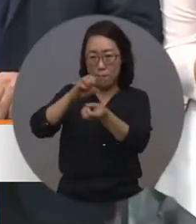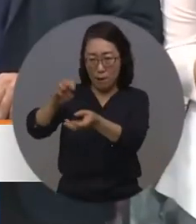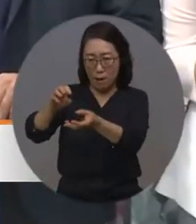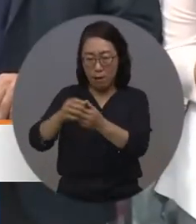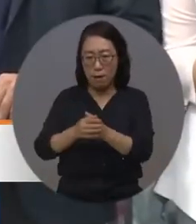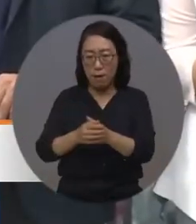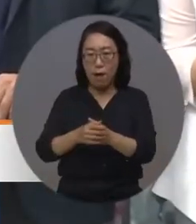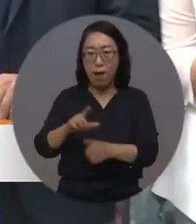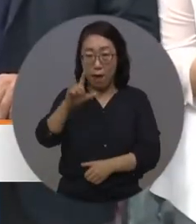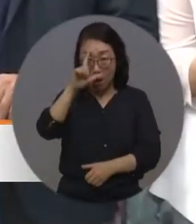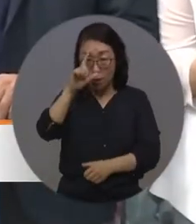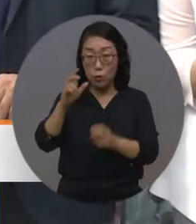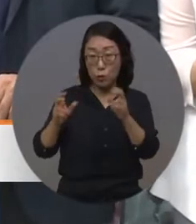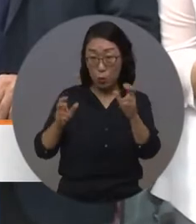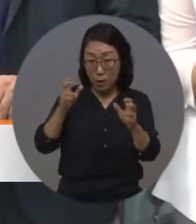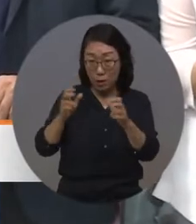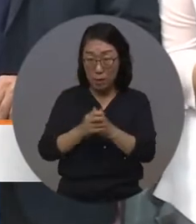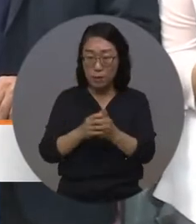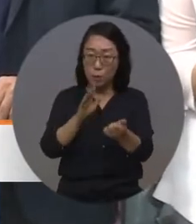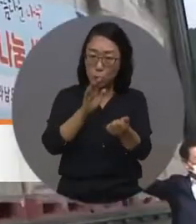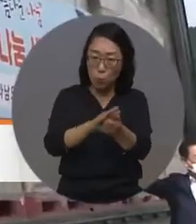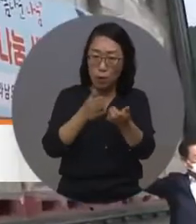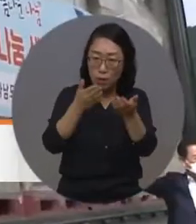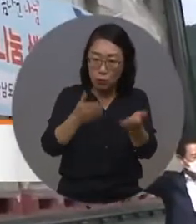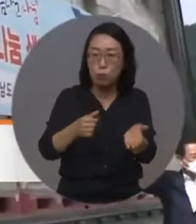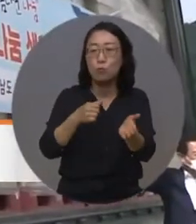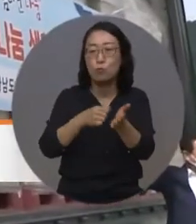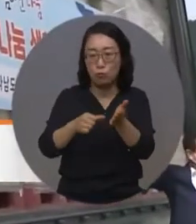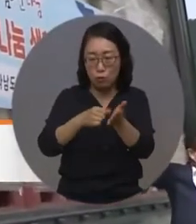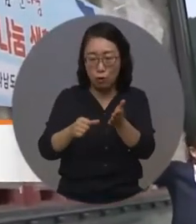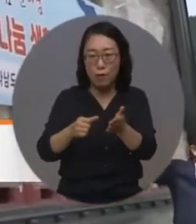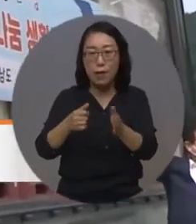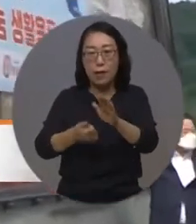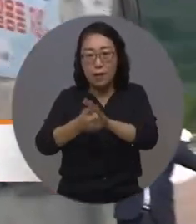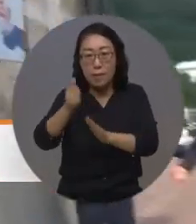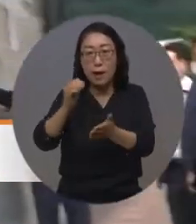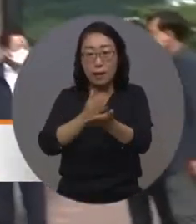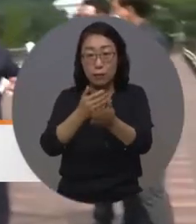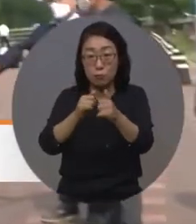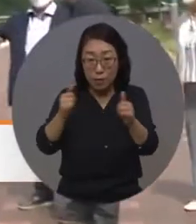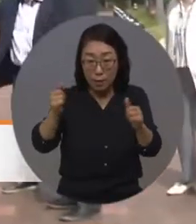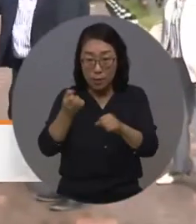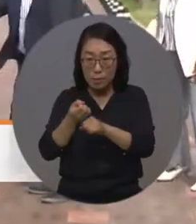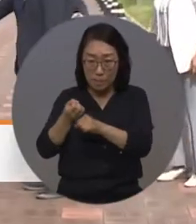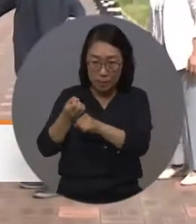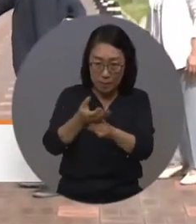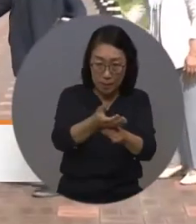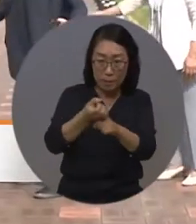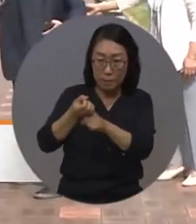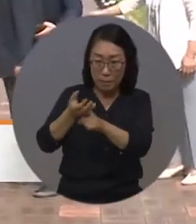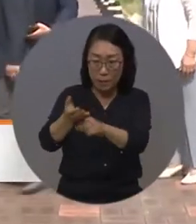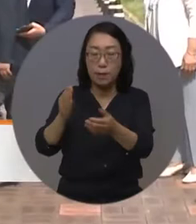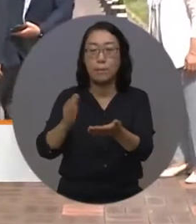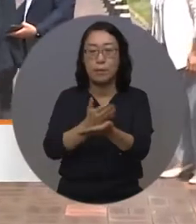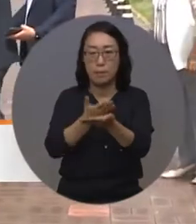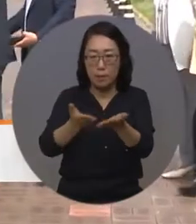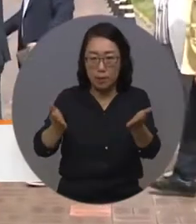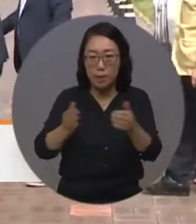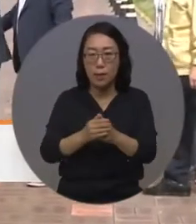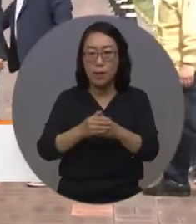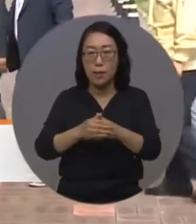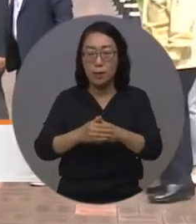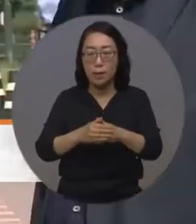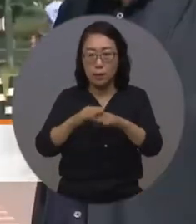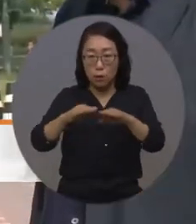lg 생활건강 에서 후원한 생활용품을 희망을 나누는 사람들을 통해 전달했습니다 지난 20일 전남